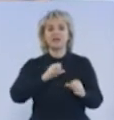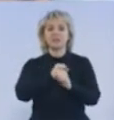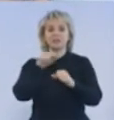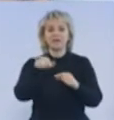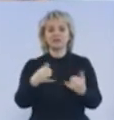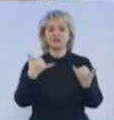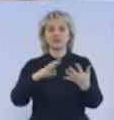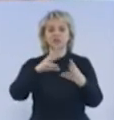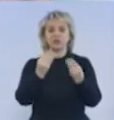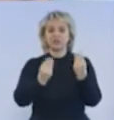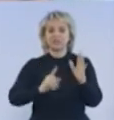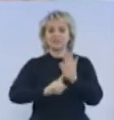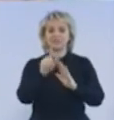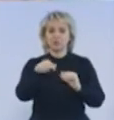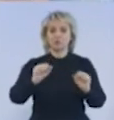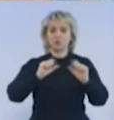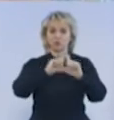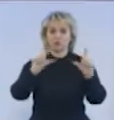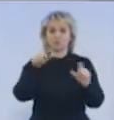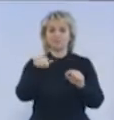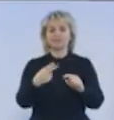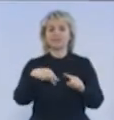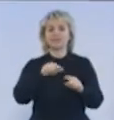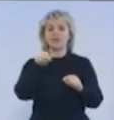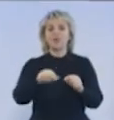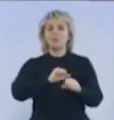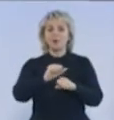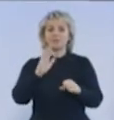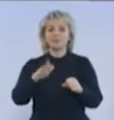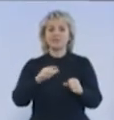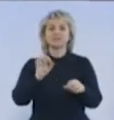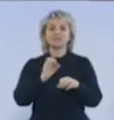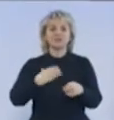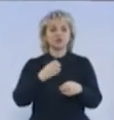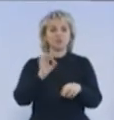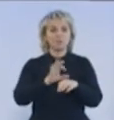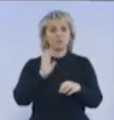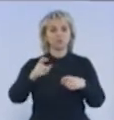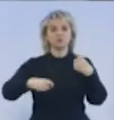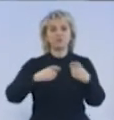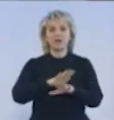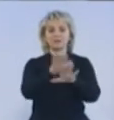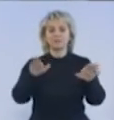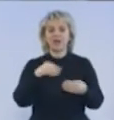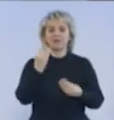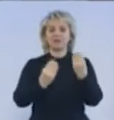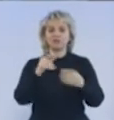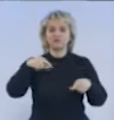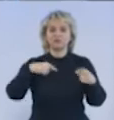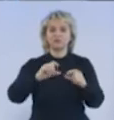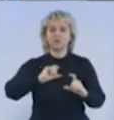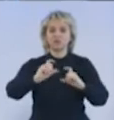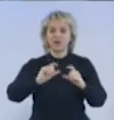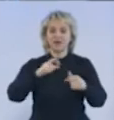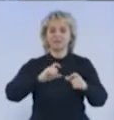выходных всемирные игры стартуют в спорткомплексе ДГТУ. Юные победители страшной болезни будут бегать, плавать, играть в футбол,